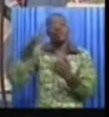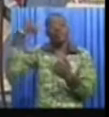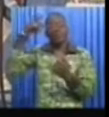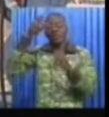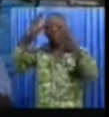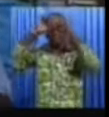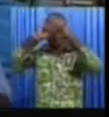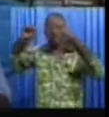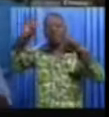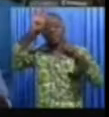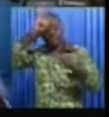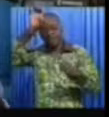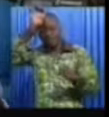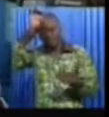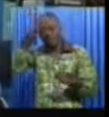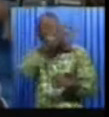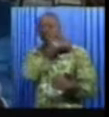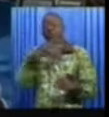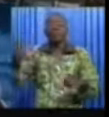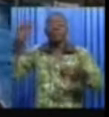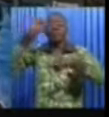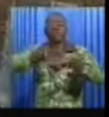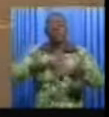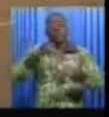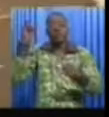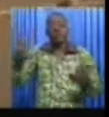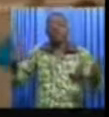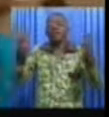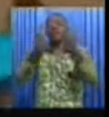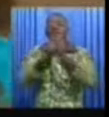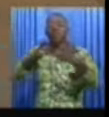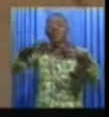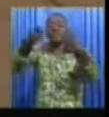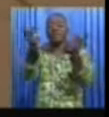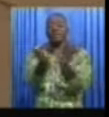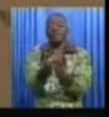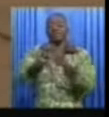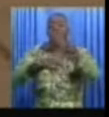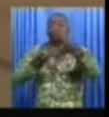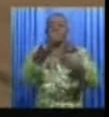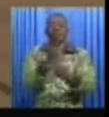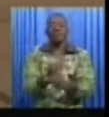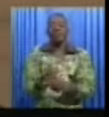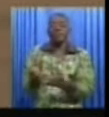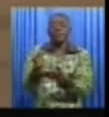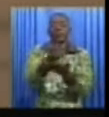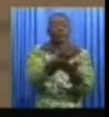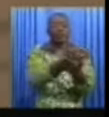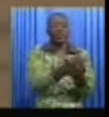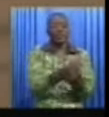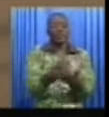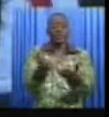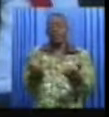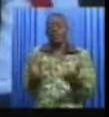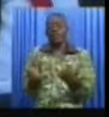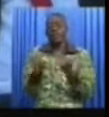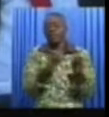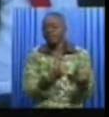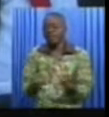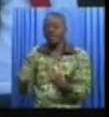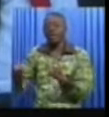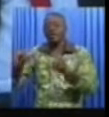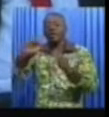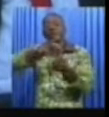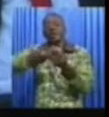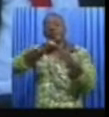c'est le message fort dans les différentes interventions au cours de ce rassemblement à la place de la nation. Une mobilisation voulue et organisée par l'Association des